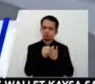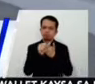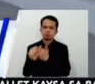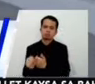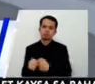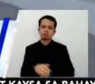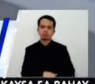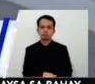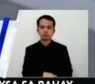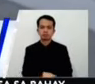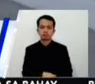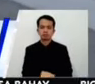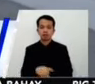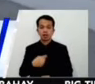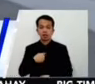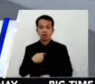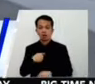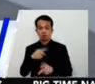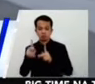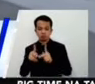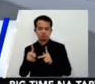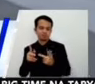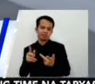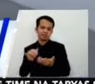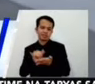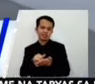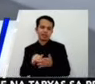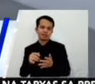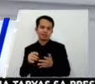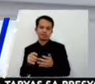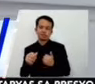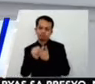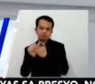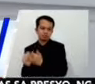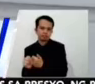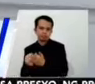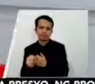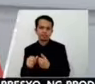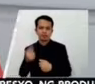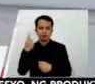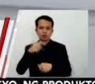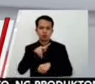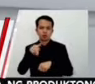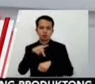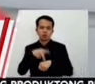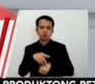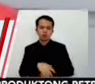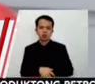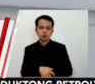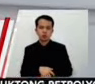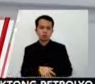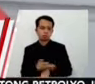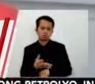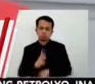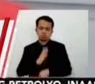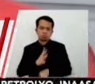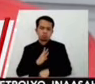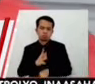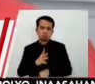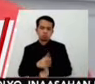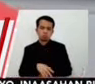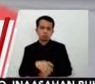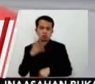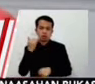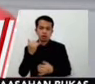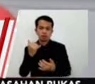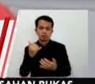Bilang mamamayan ng natin, Pilipinas. Ayos naman. Mabuti naman. Kasi dadagdag lang naman, di